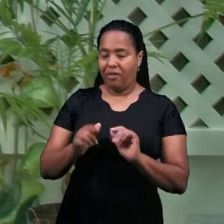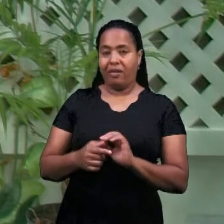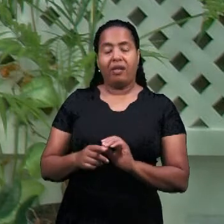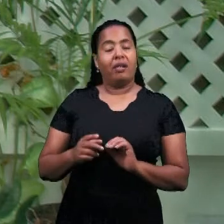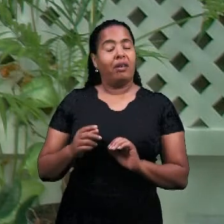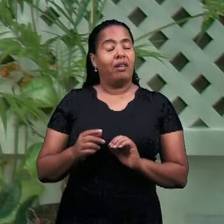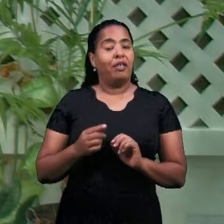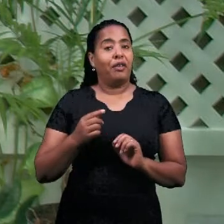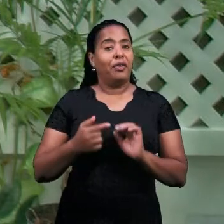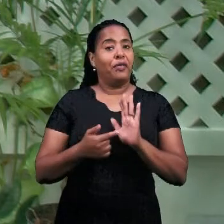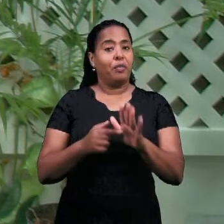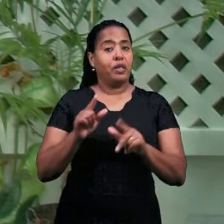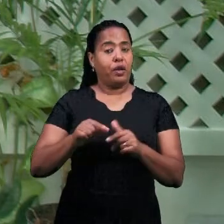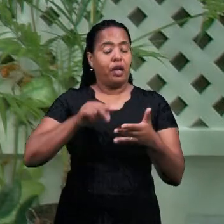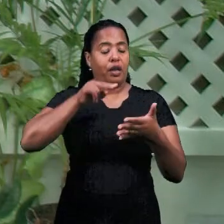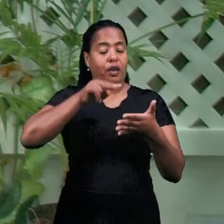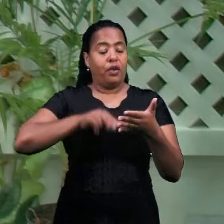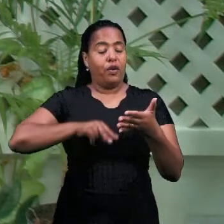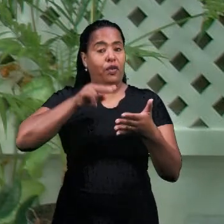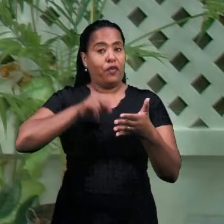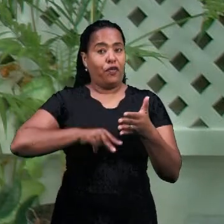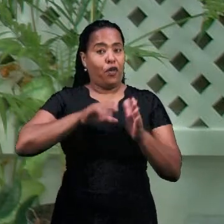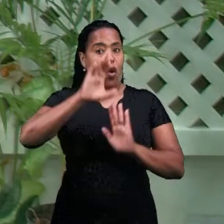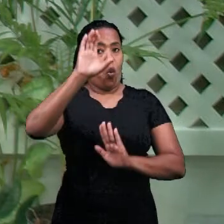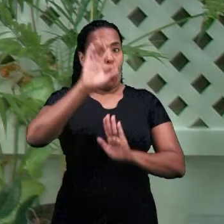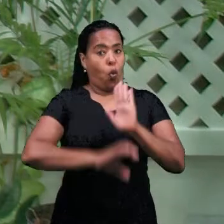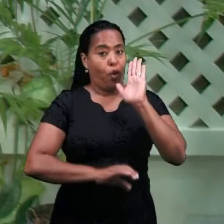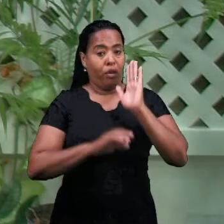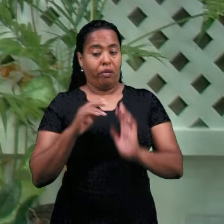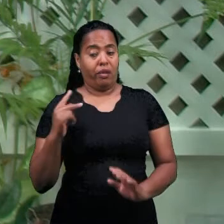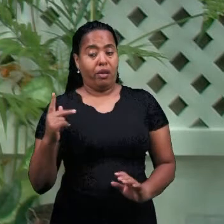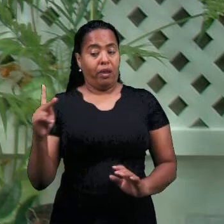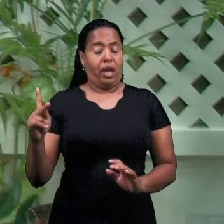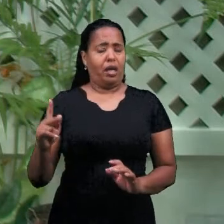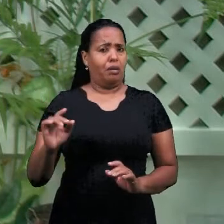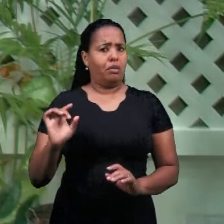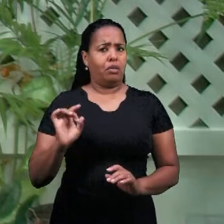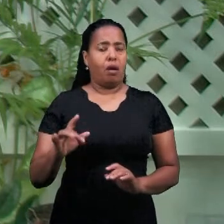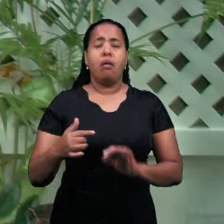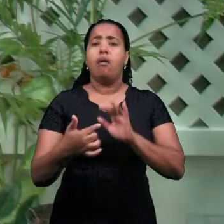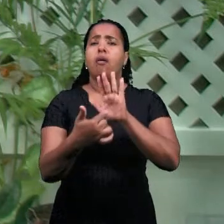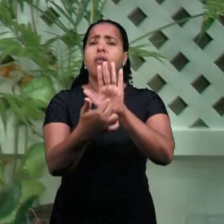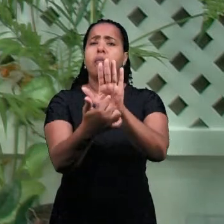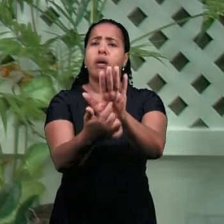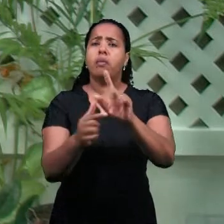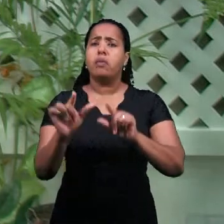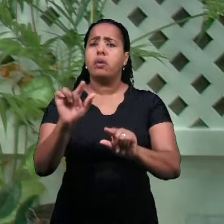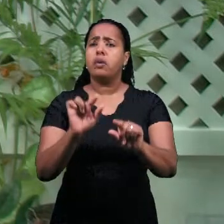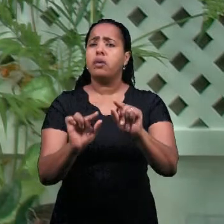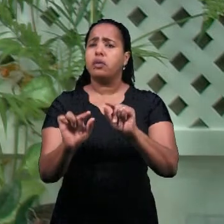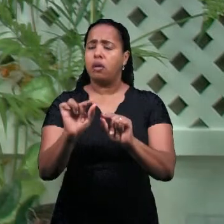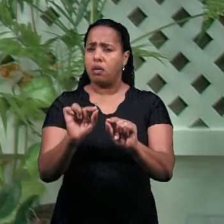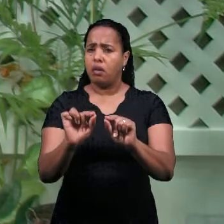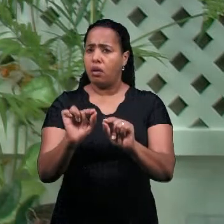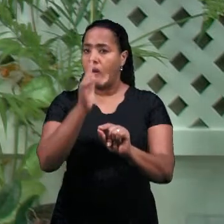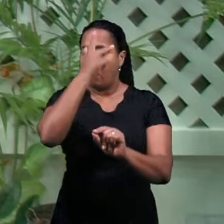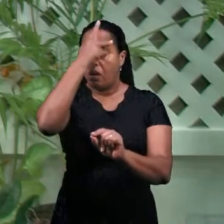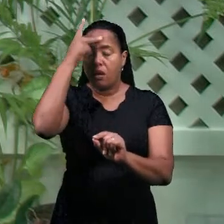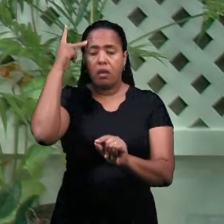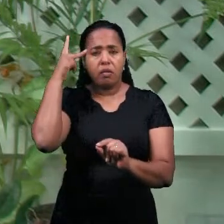dire, je vais lire un petit peu du CV de ce frère pour montrer que les